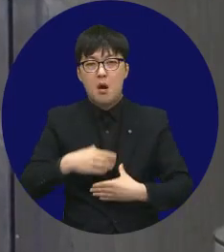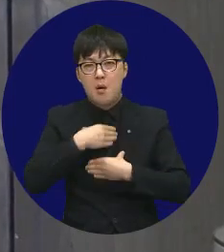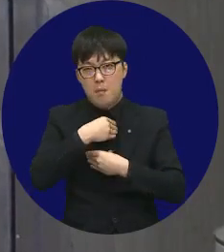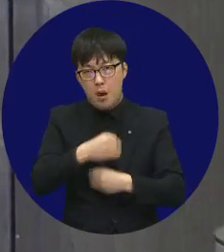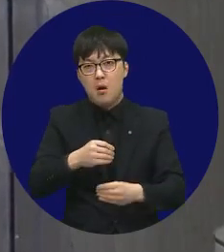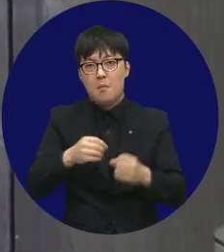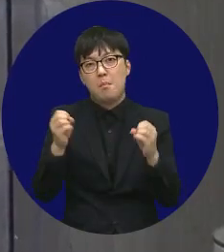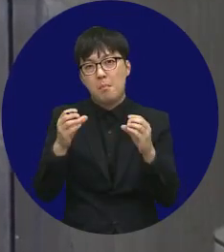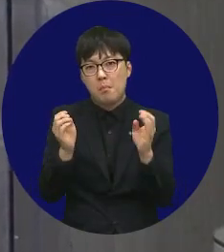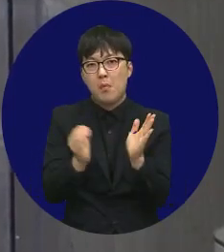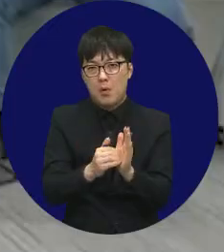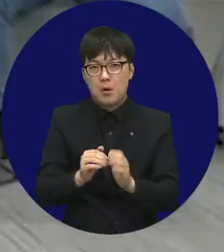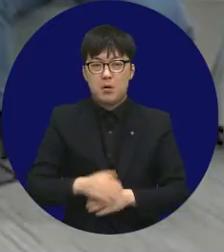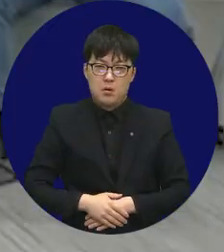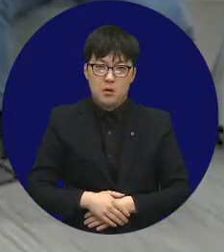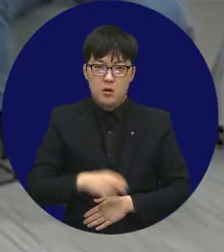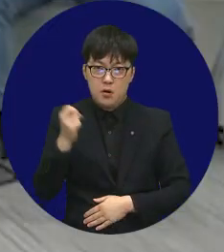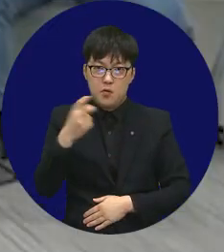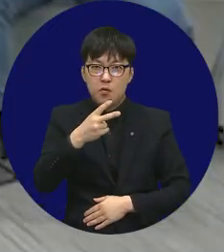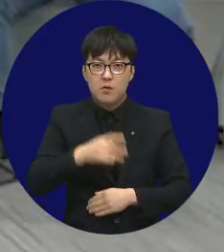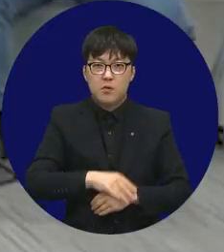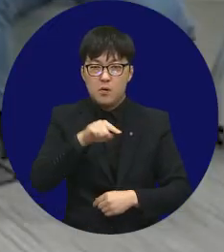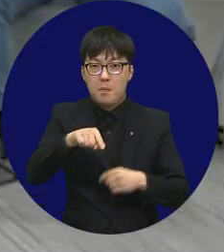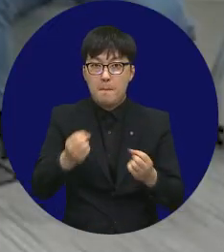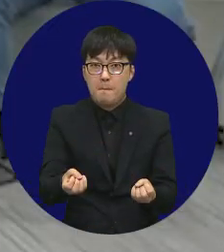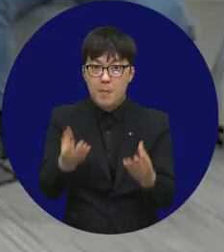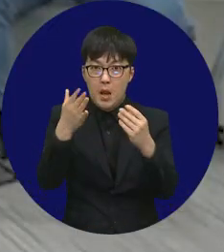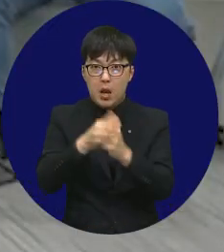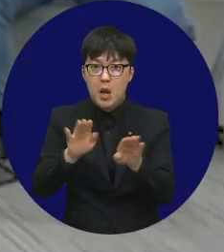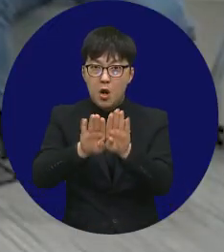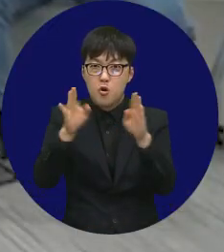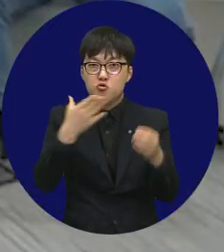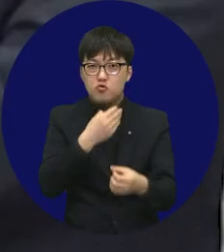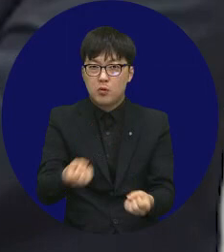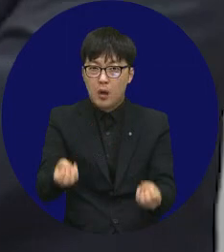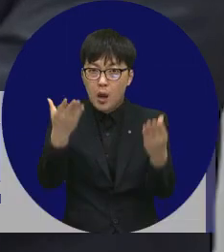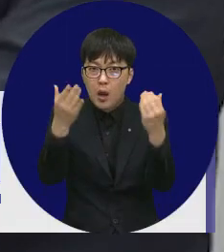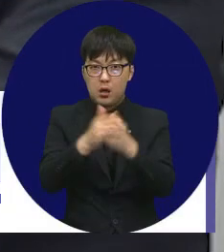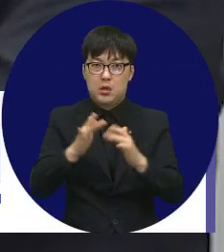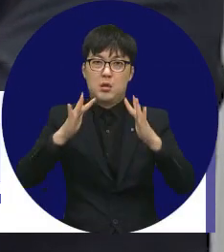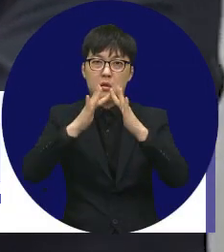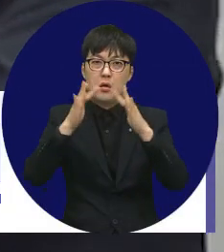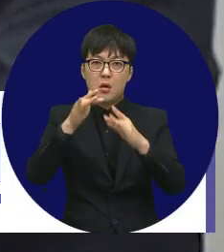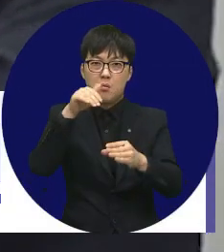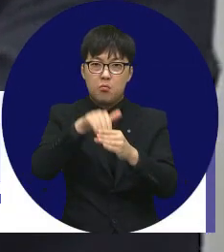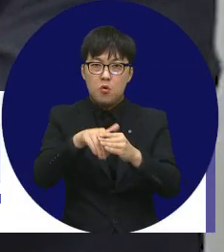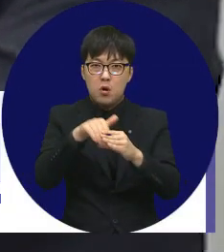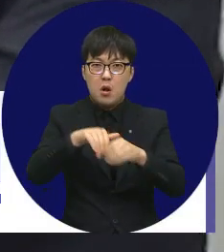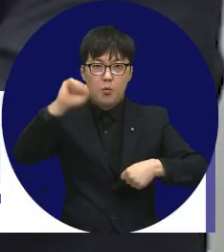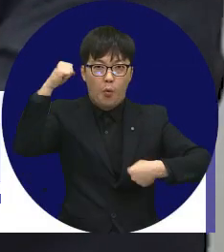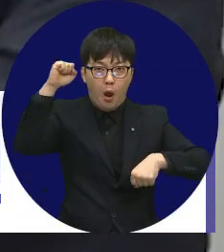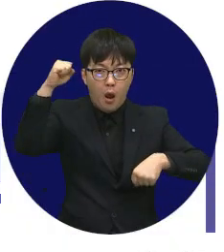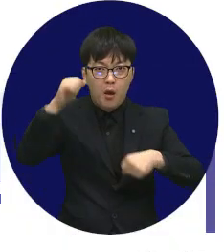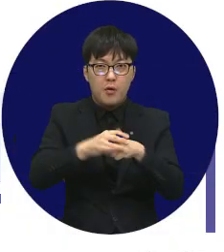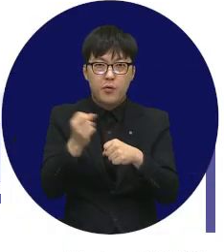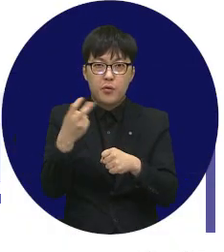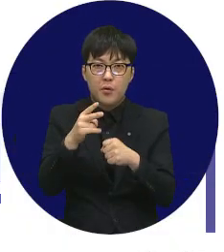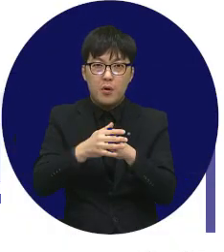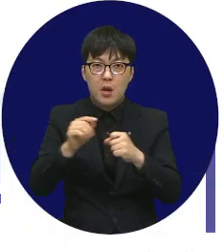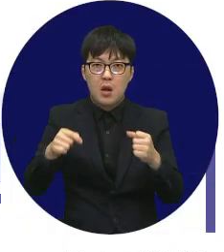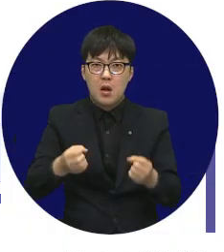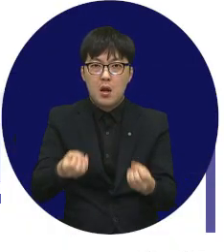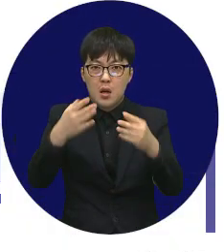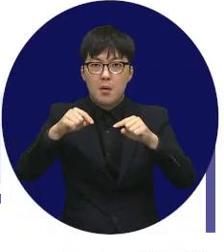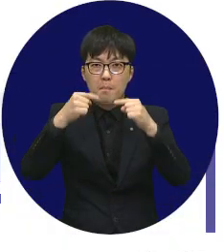이야기 나눴습니다. 또 유권자 정치 페스티벌 개최를 축하하는 온라인 문화 공연과 함께 온라인 행사